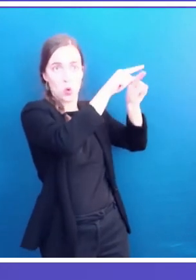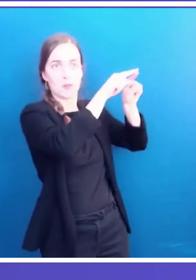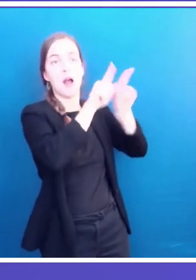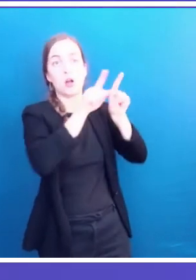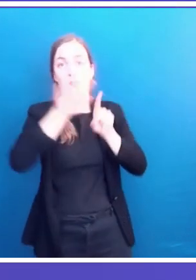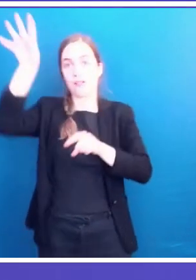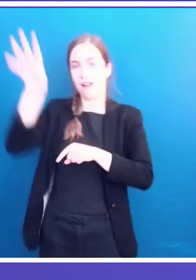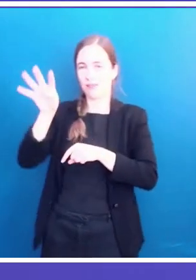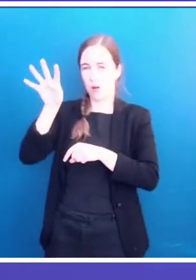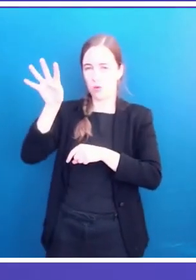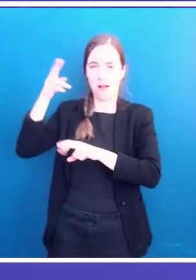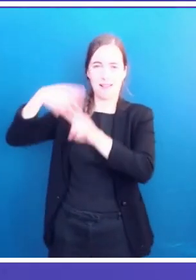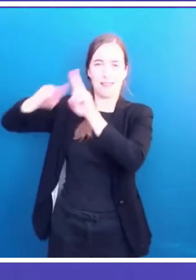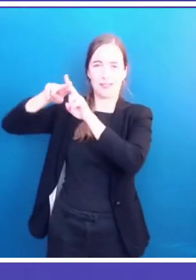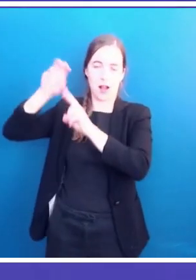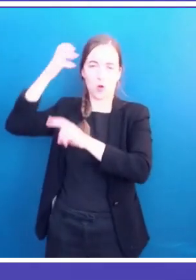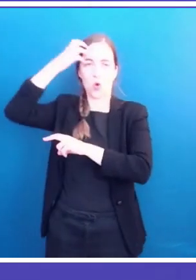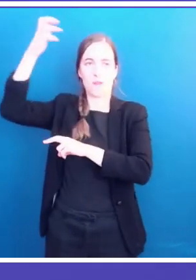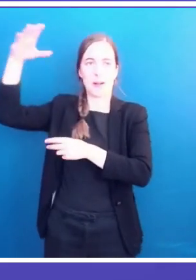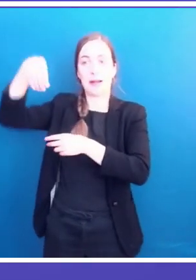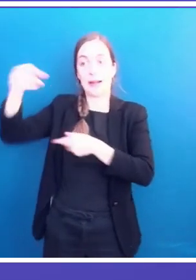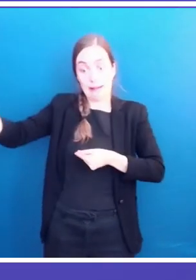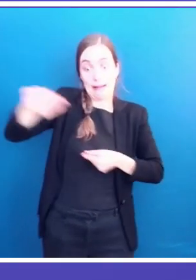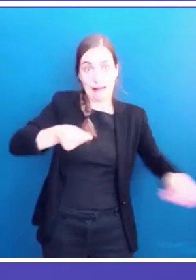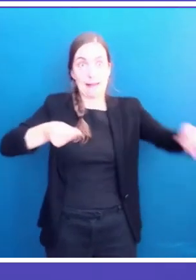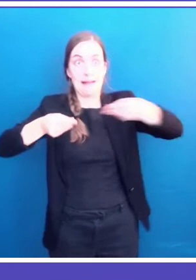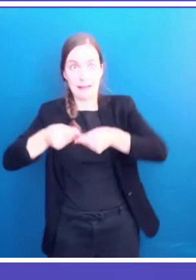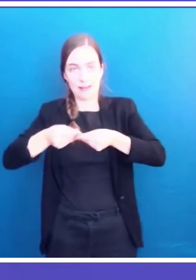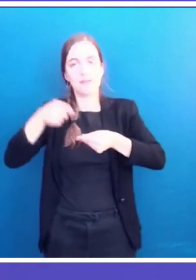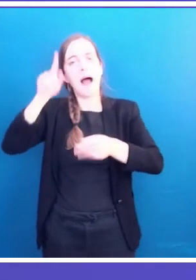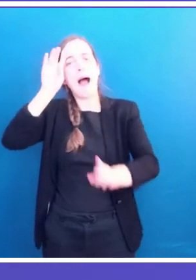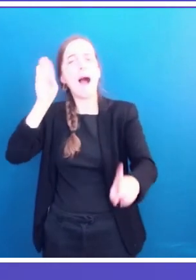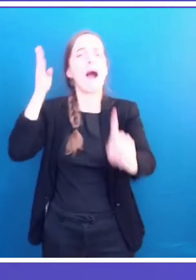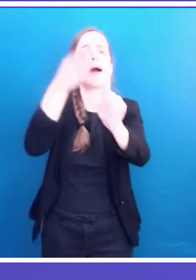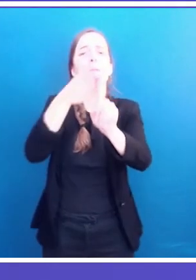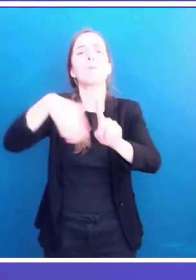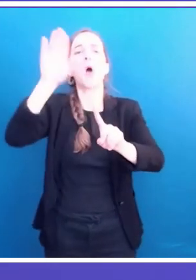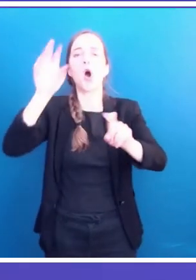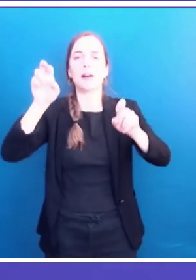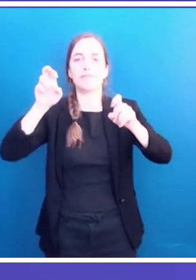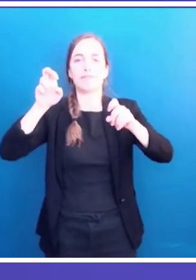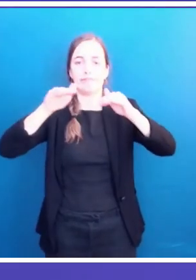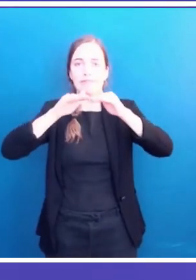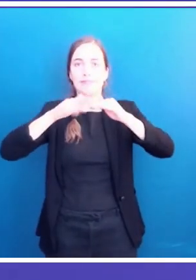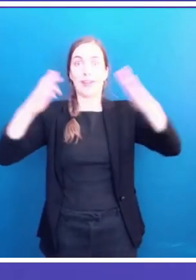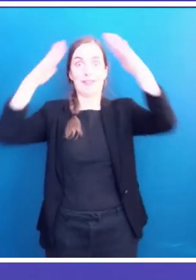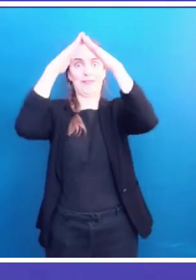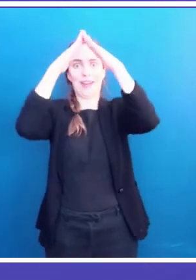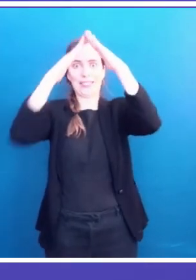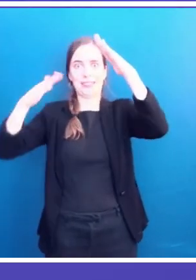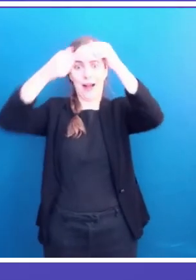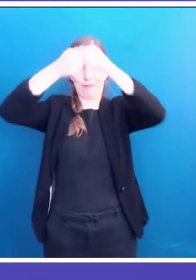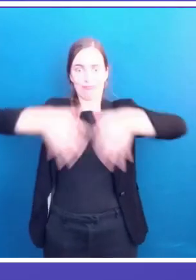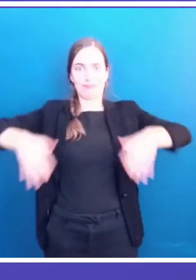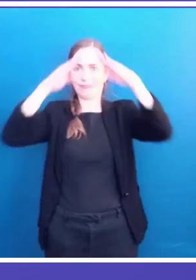نحن نركز على نماذج التشارك بين مختلف الجمعيات والمجلس